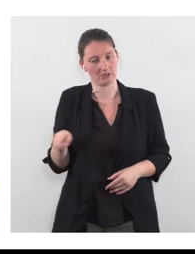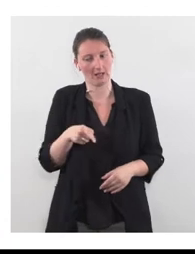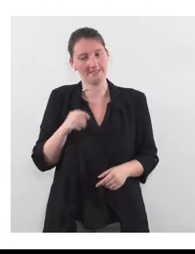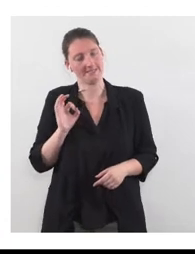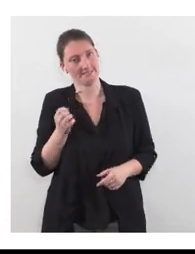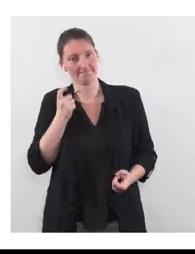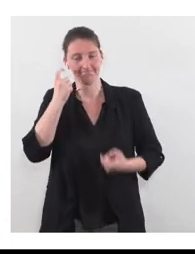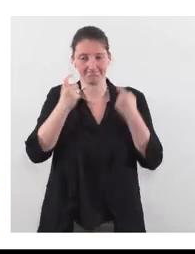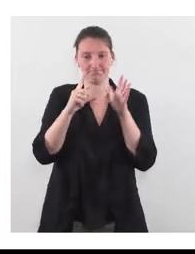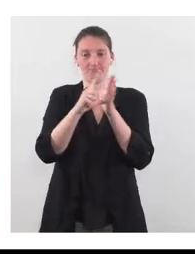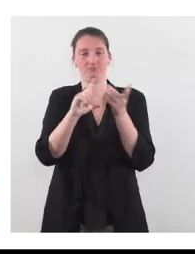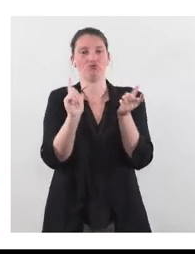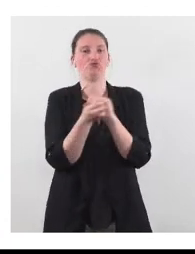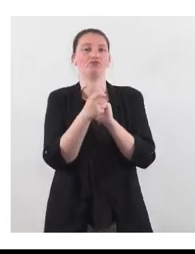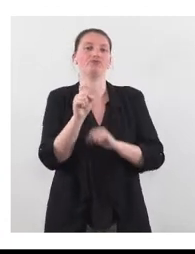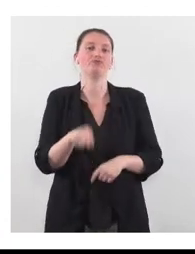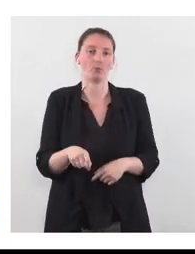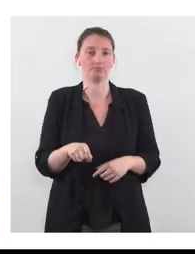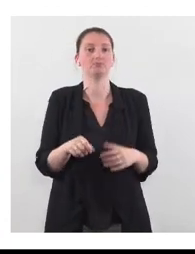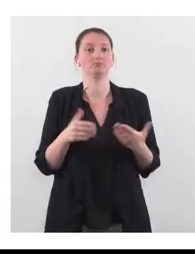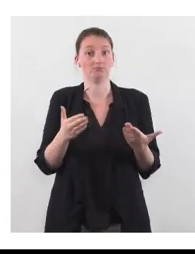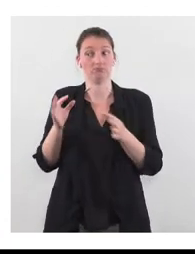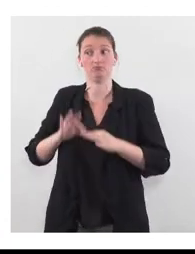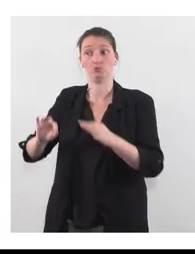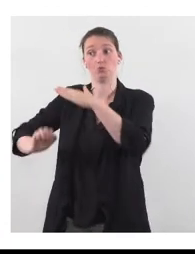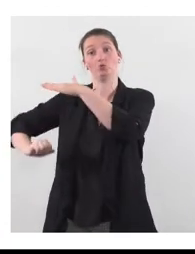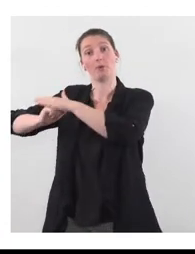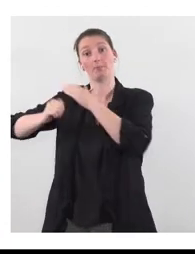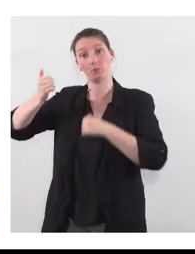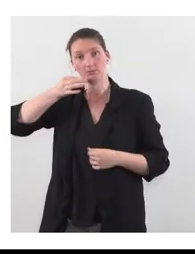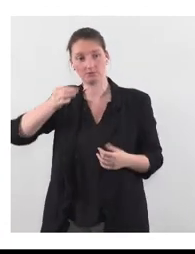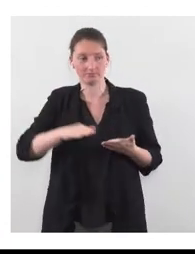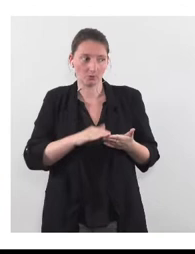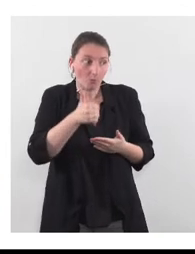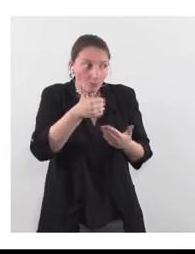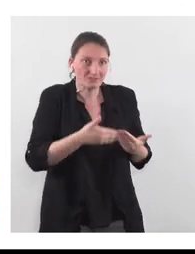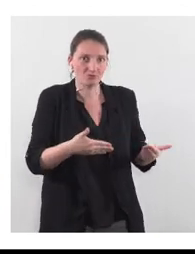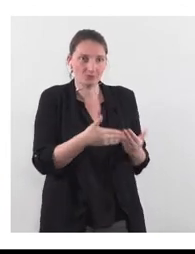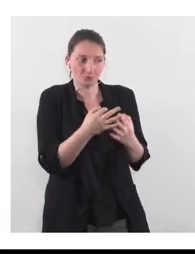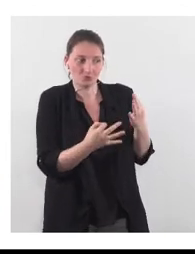problème et changer la loi. La Cour suprême a dit on ne peut pas en jugeant un seul cas...